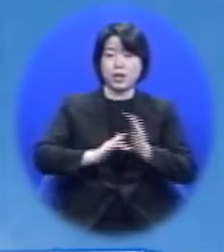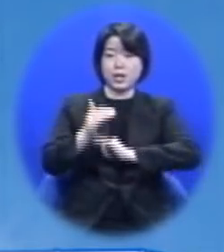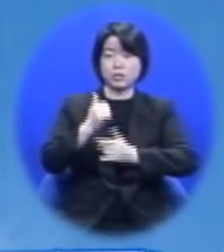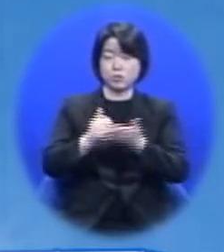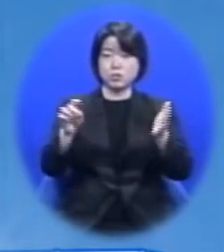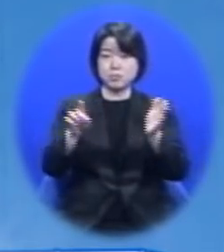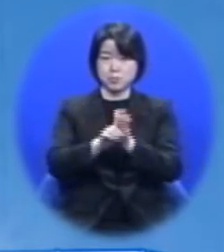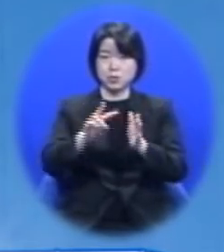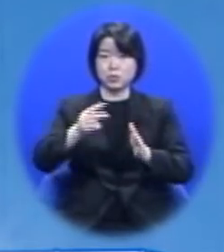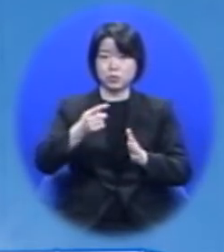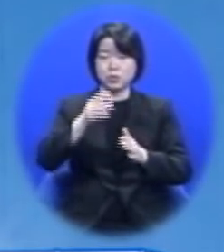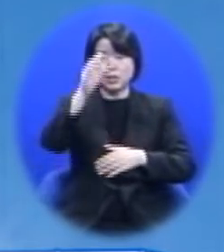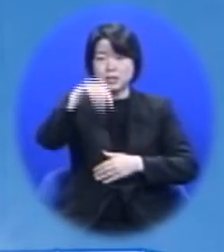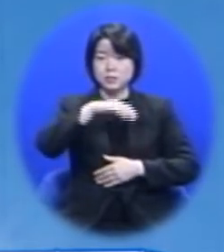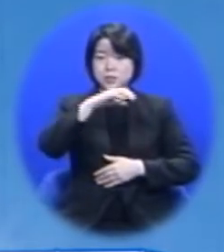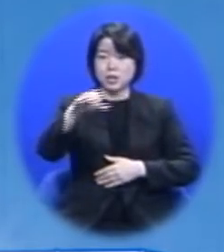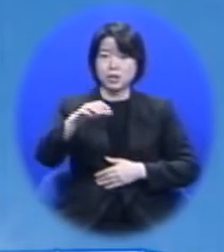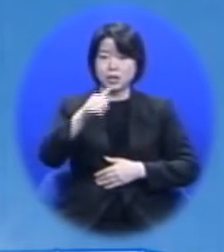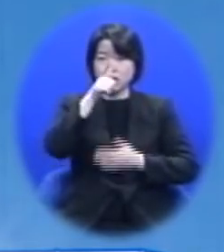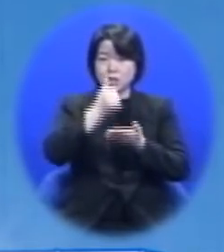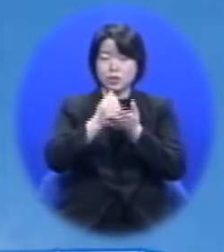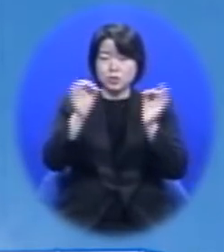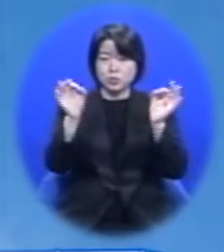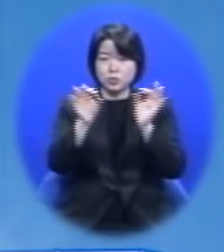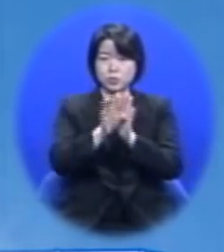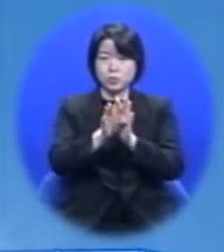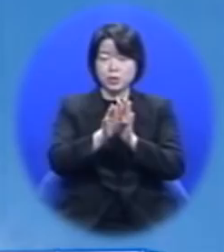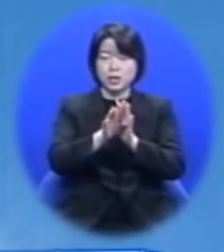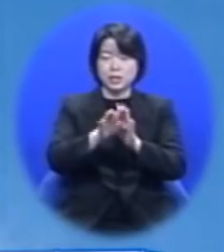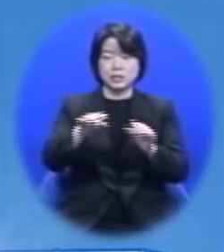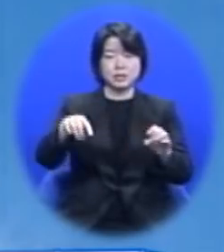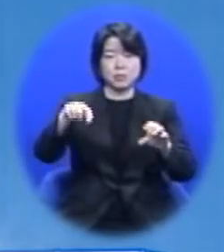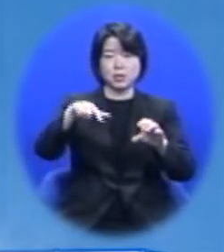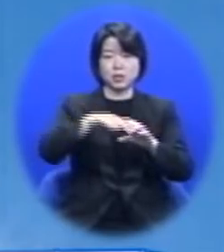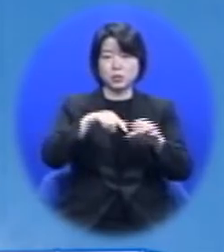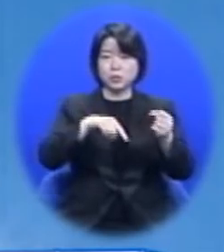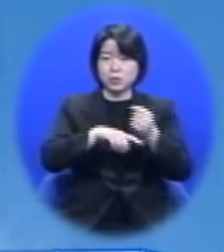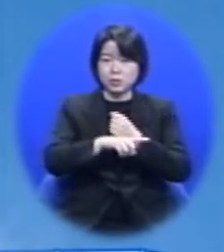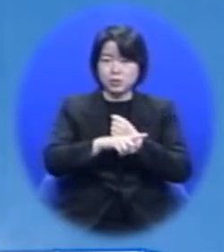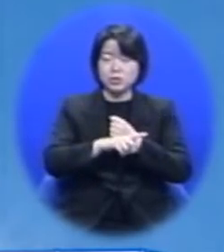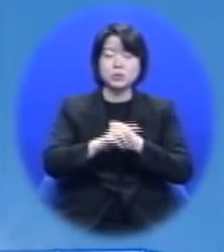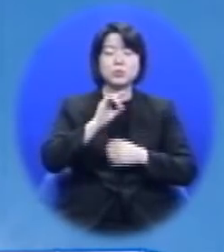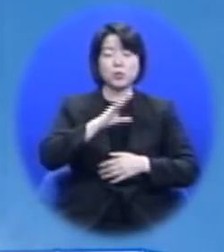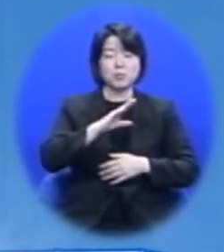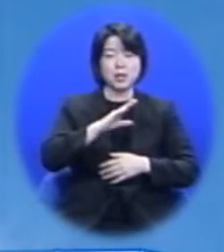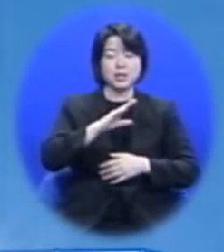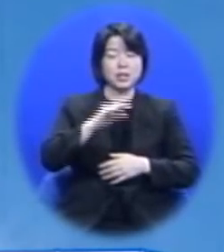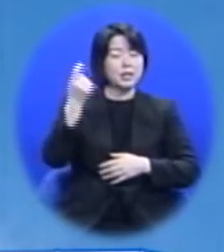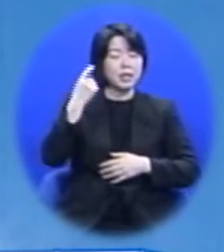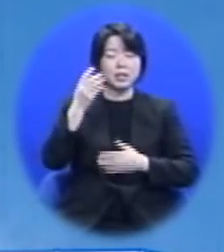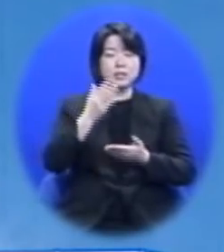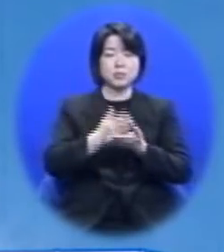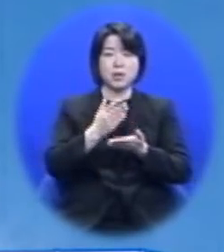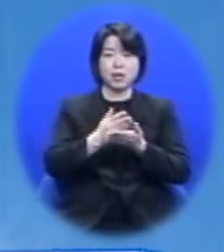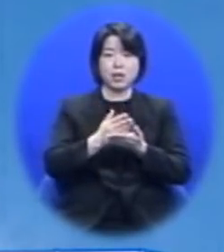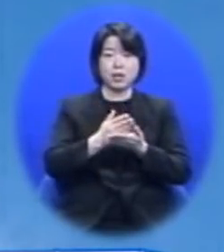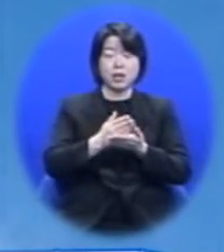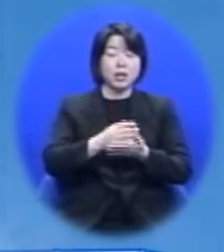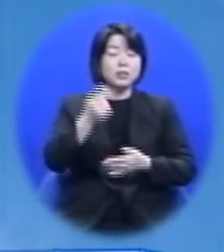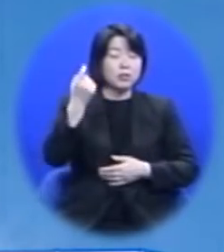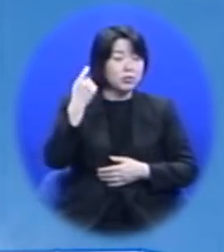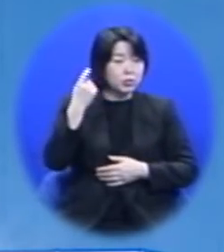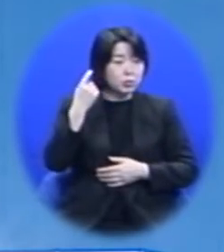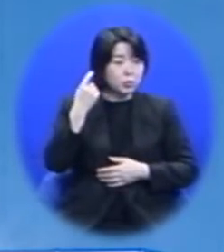그저 십자가의 속죄의 교리를 믿는 정도로 믿으시면 안 됩니다. 속죄의 교리를 듣고 배울 때 감격이